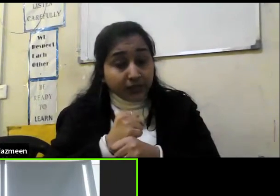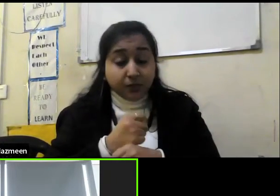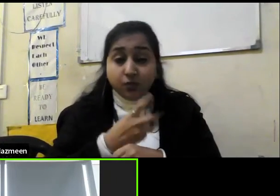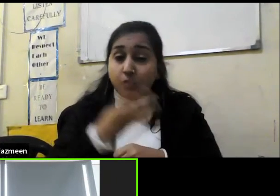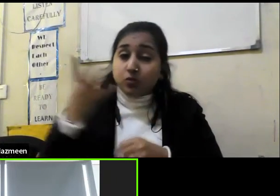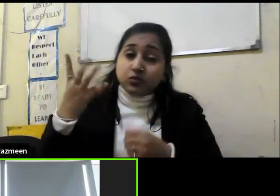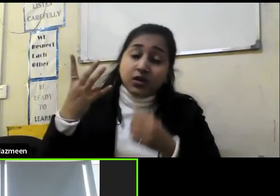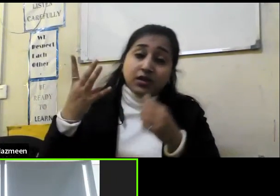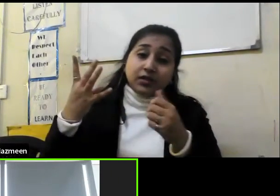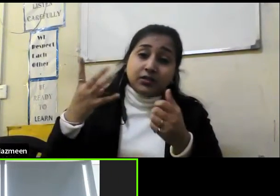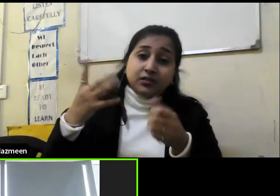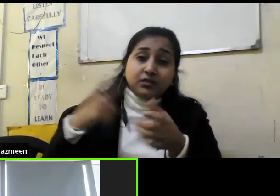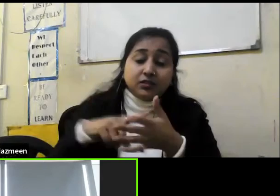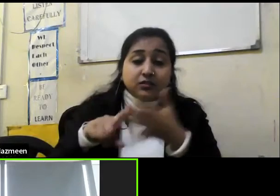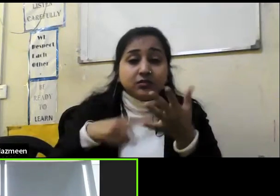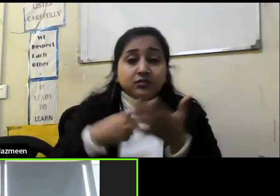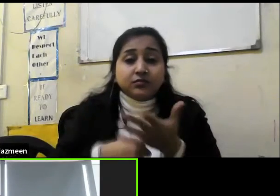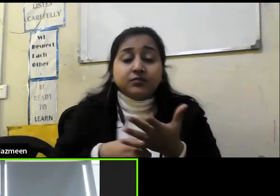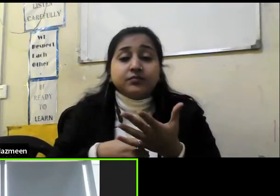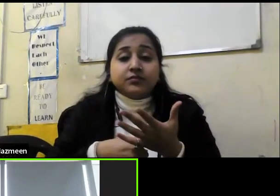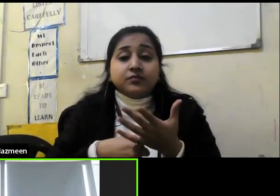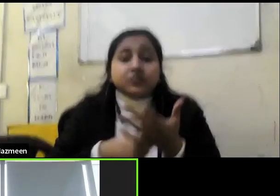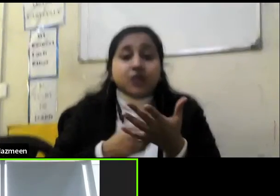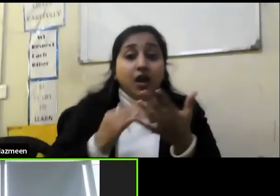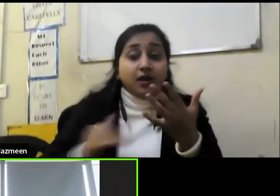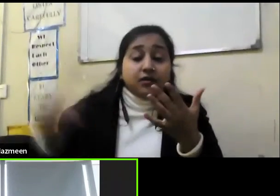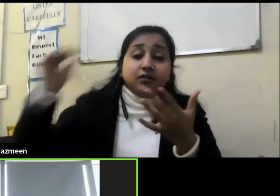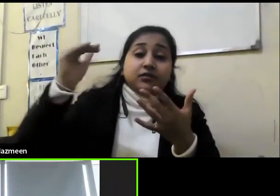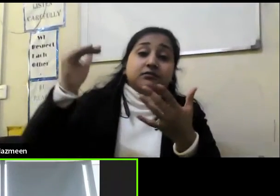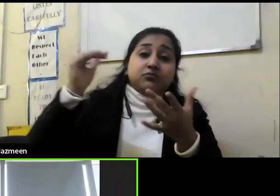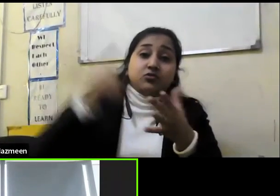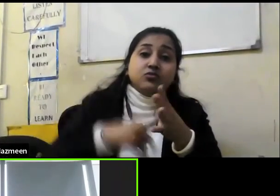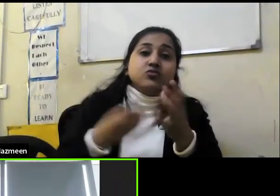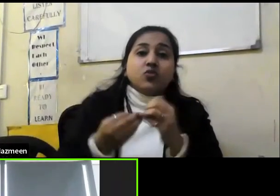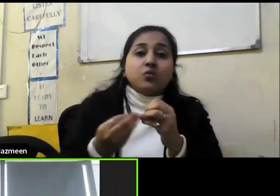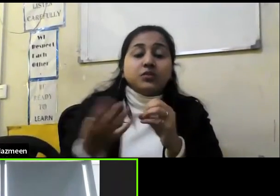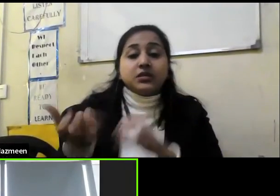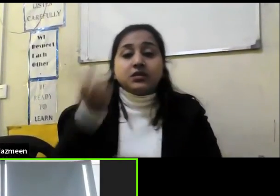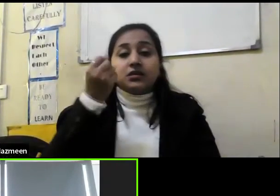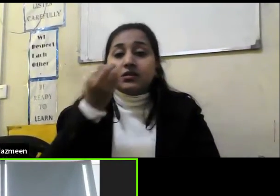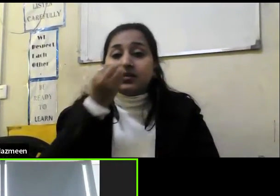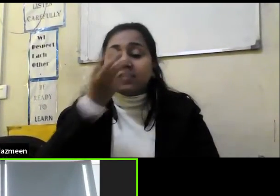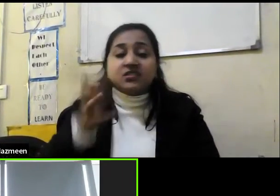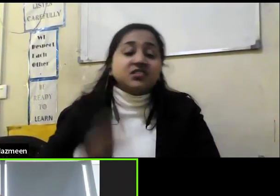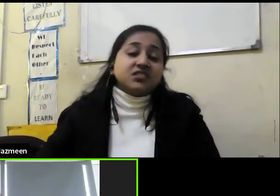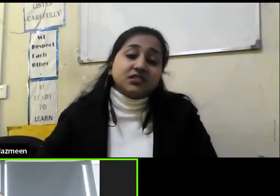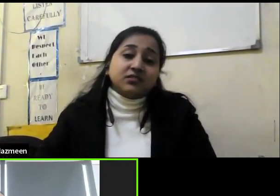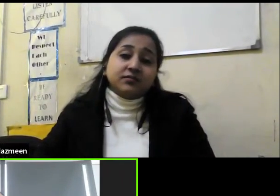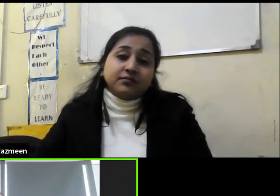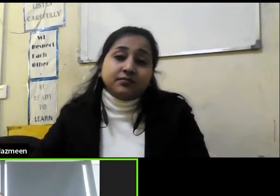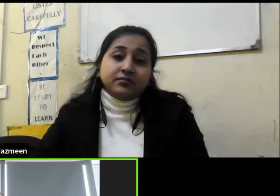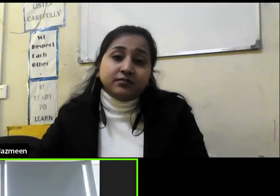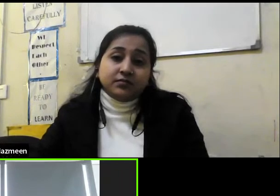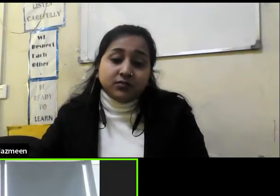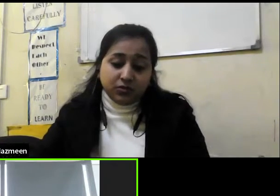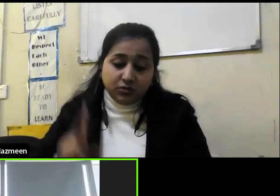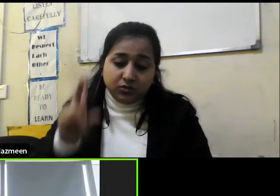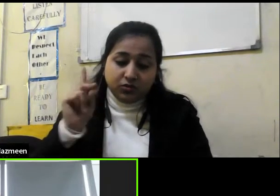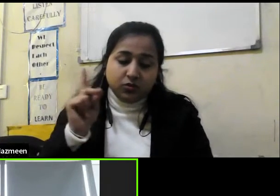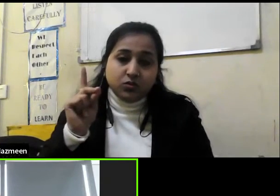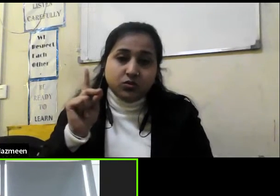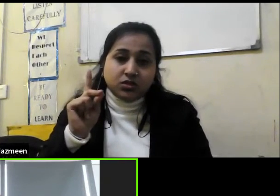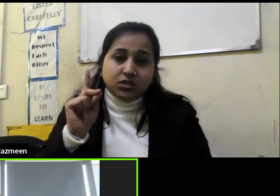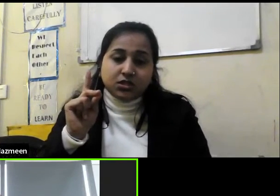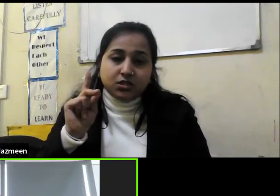स्कीम्स है, लेकिन उससे हाईटेक जॉब मिलने में आसानी हो जाएगी. सो एंटरप्रेन्योरशिप. दूसरा हमारा एक प्रोग्राम हम जिससे हम जुड़े हुए